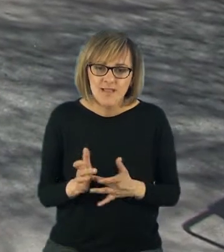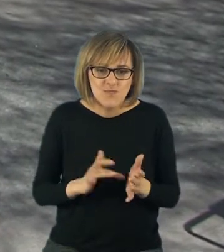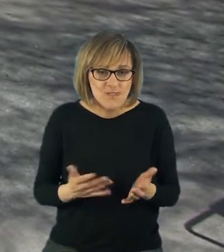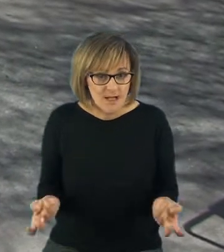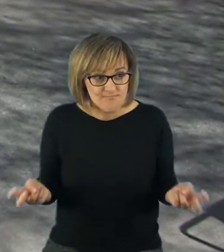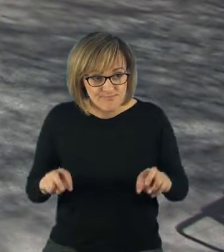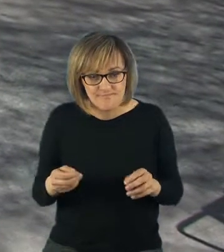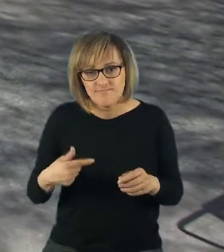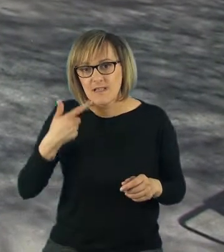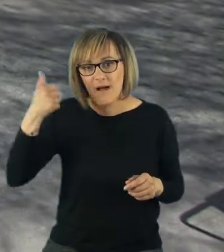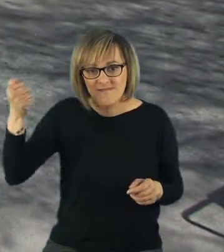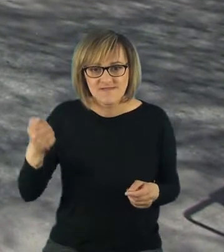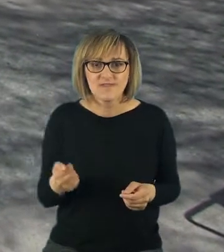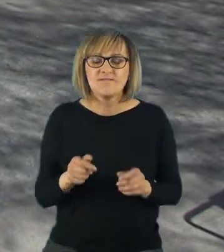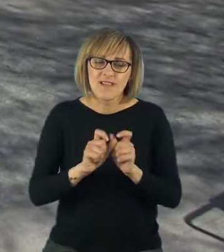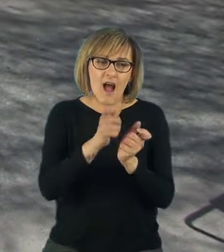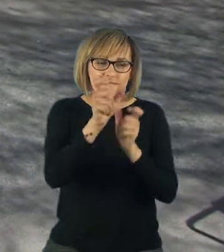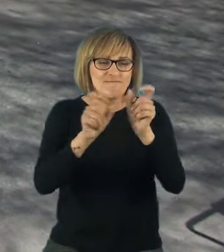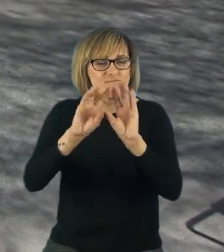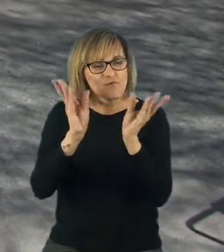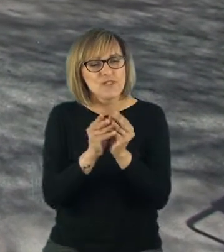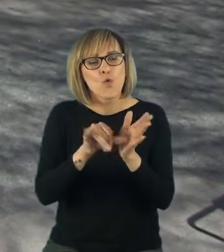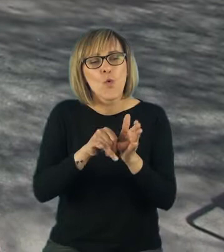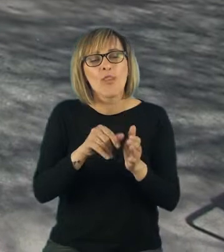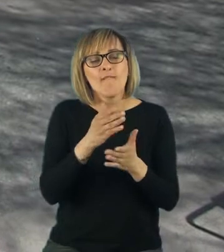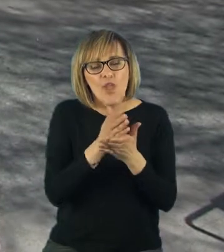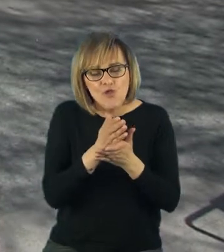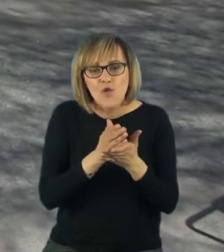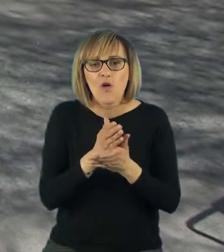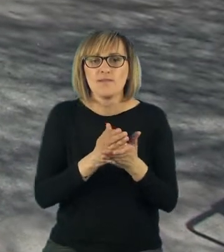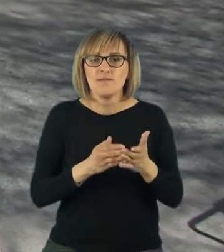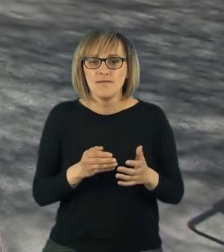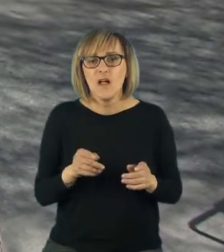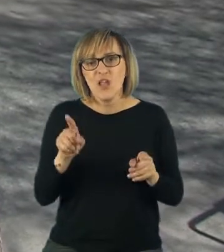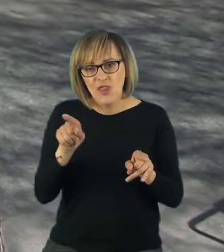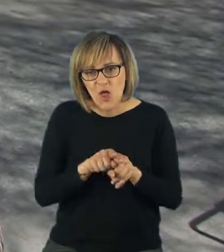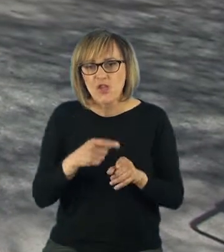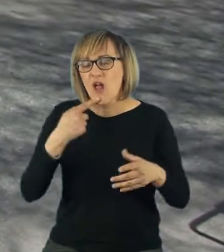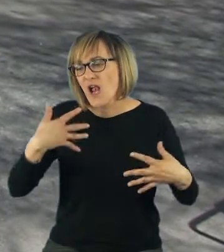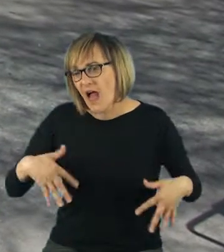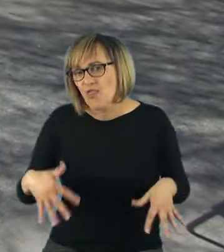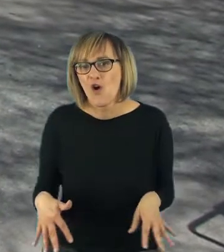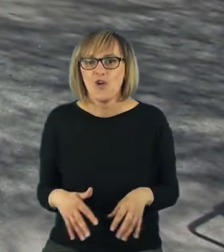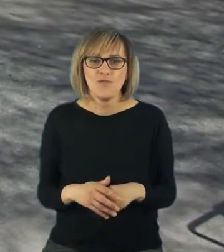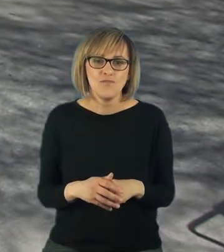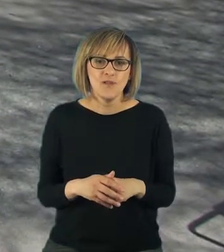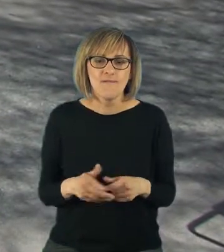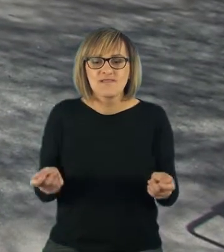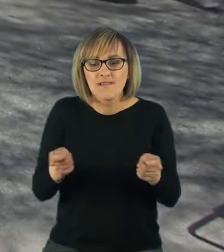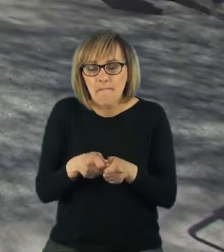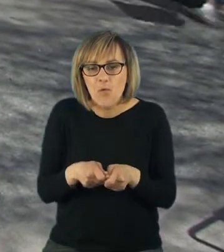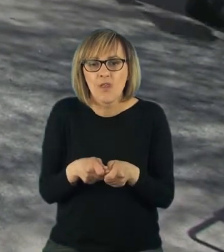Chrystusa dla wierzących kutniań i radości ze